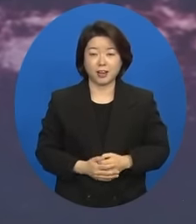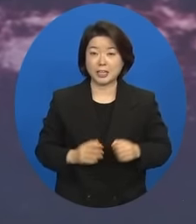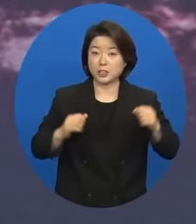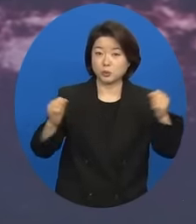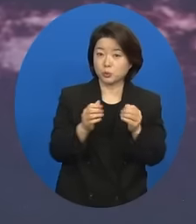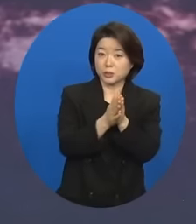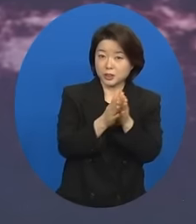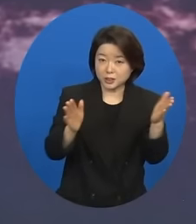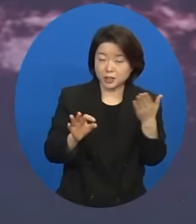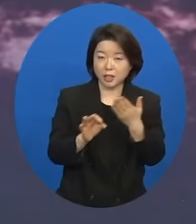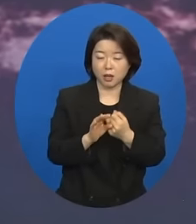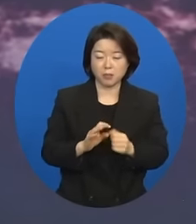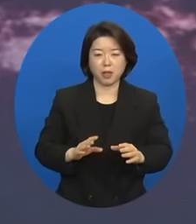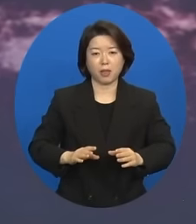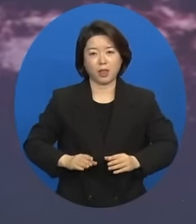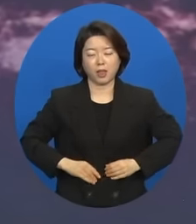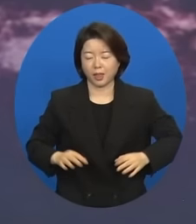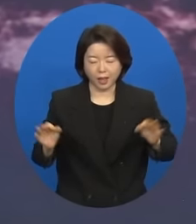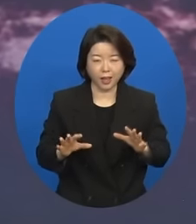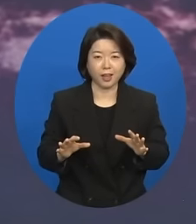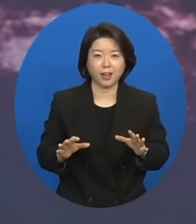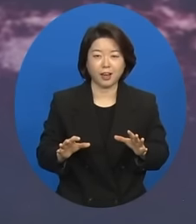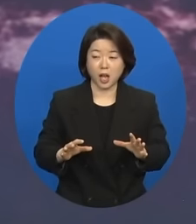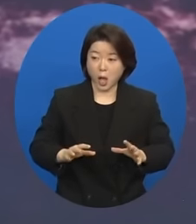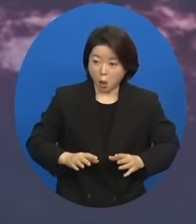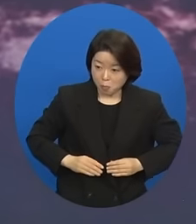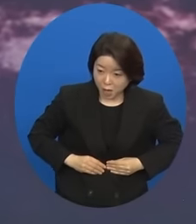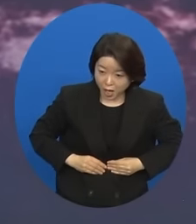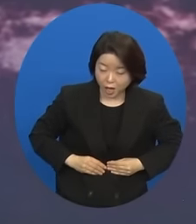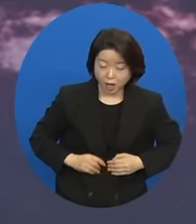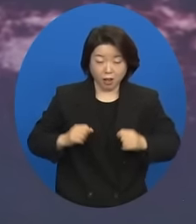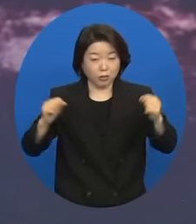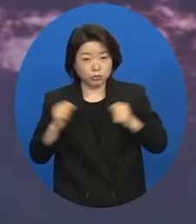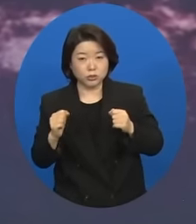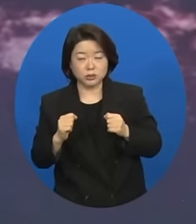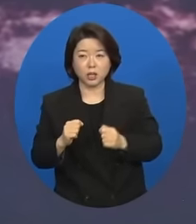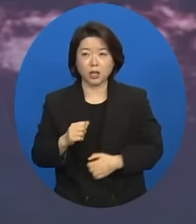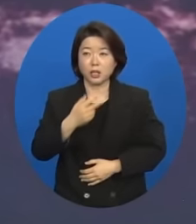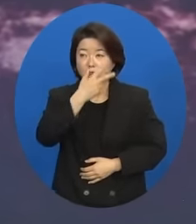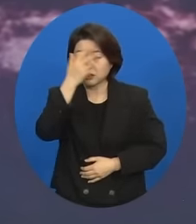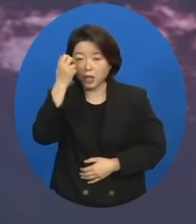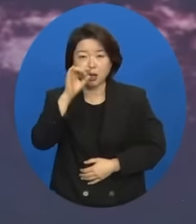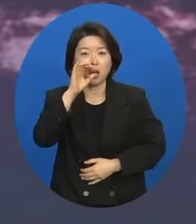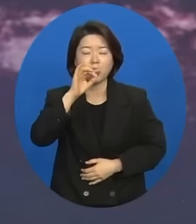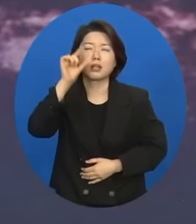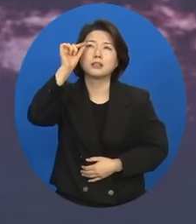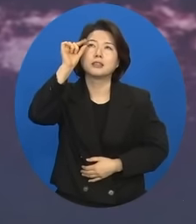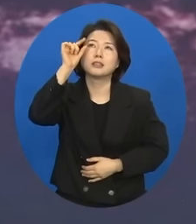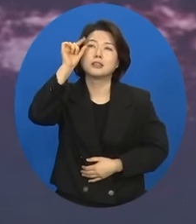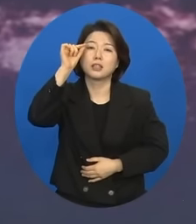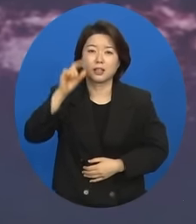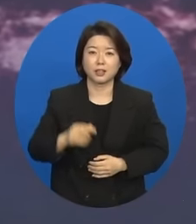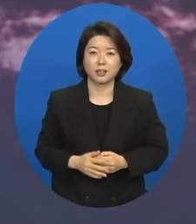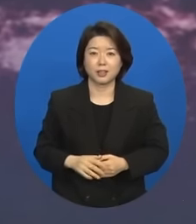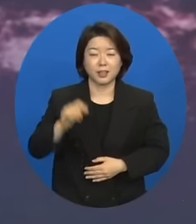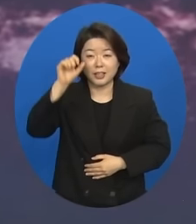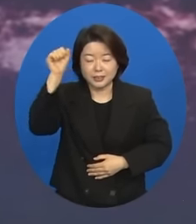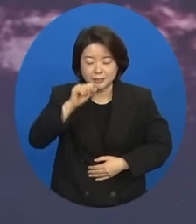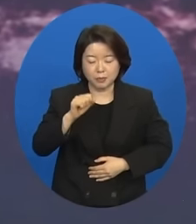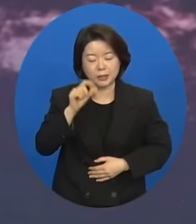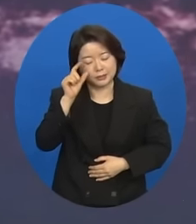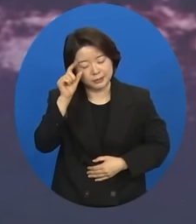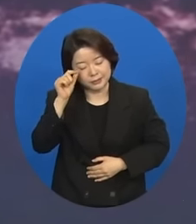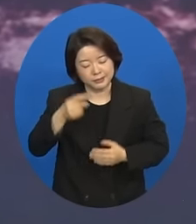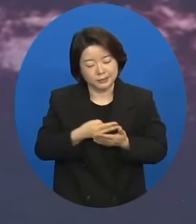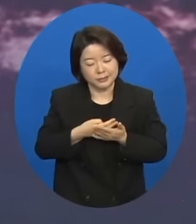시작하니까 배가 금방 고파지고 배가 고고 또한 추우니까 잠이 오질 않은 겁니다 그렇게 새벽까지 끙끙